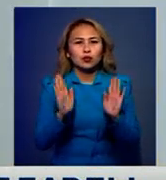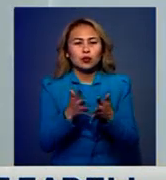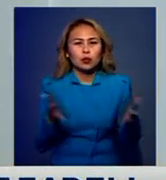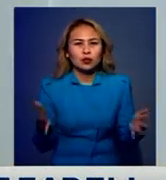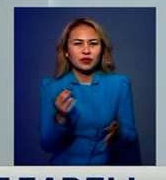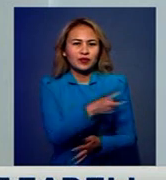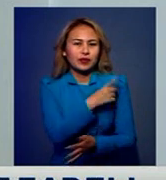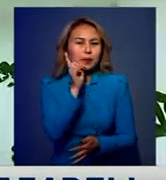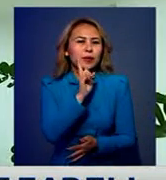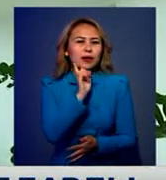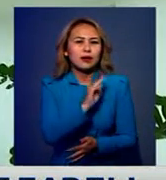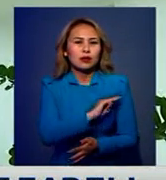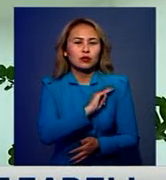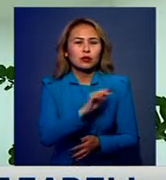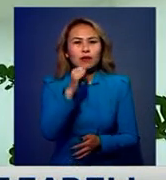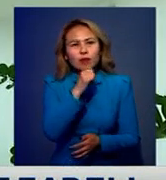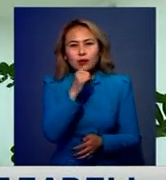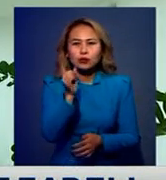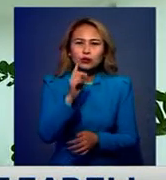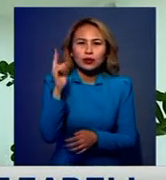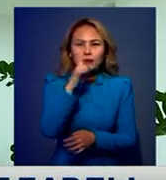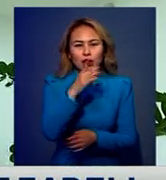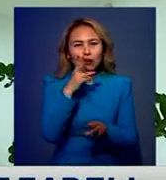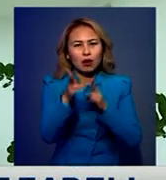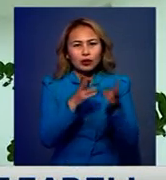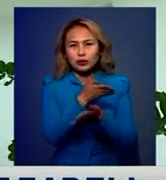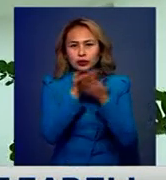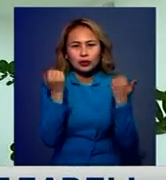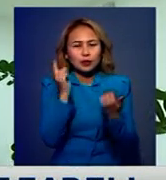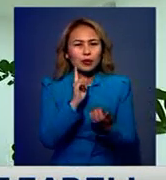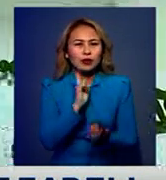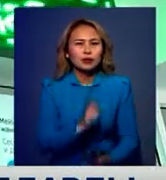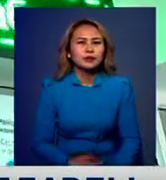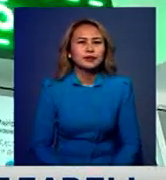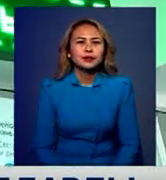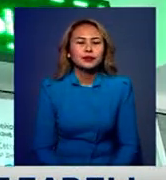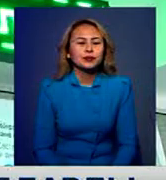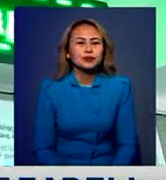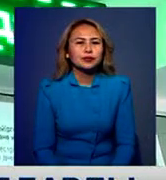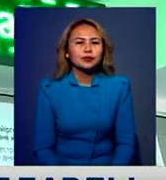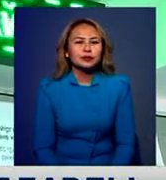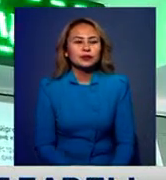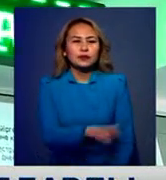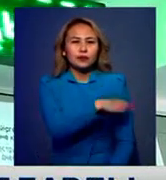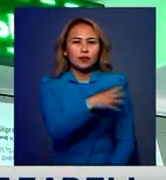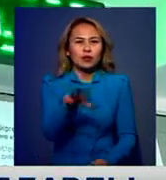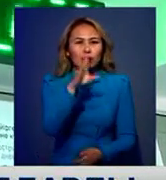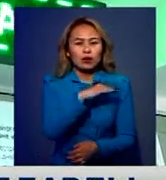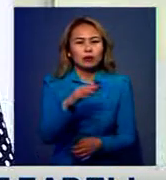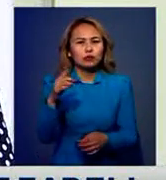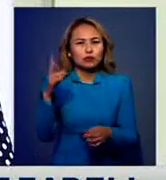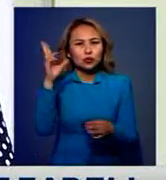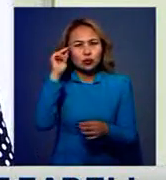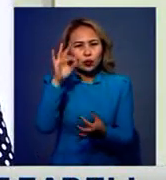Әзірге дәрігерлердің қызметіне сын айтқандар жоқ. Барлығы қарым қабілеттерінше қызмет қылып жатыр. Дәрігерлер уақытында барлық дәрілерін